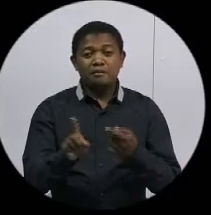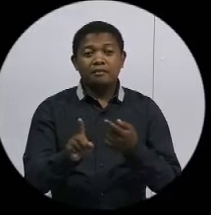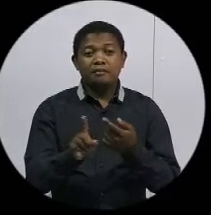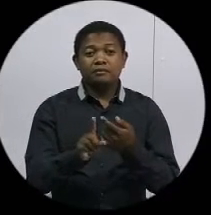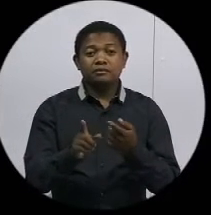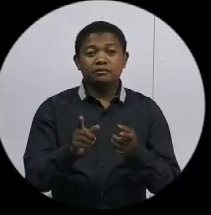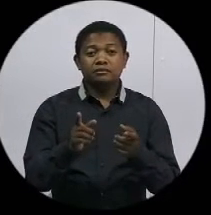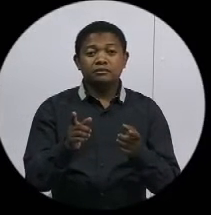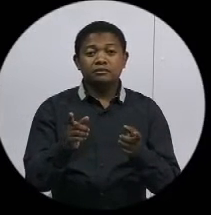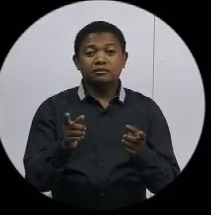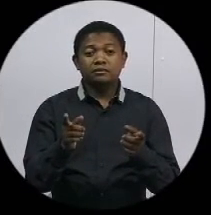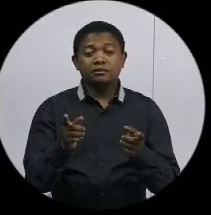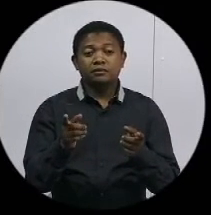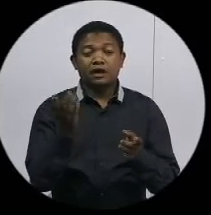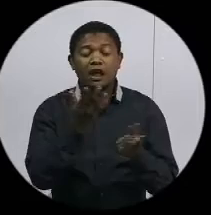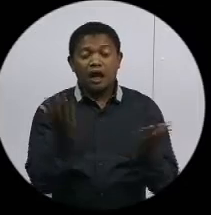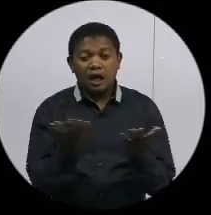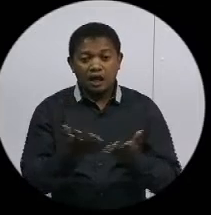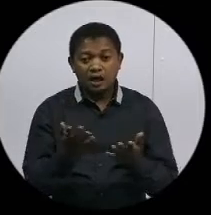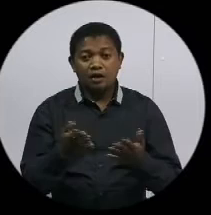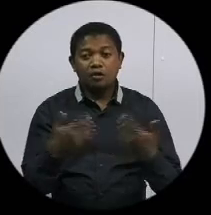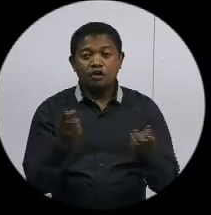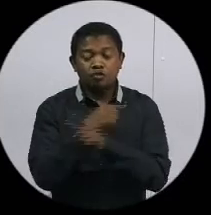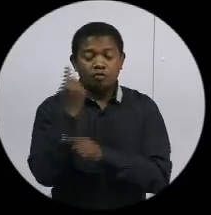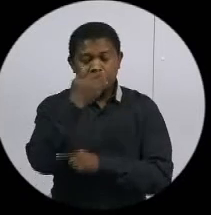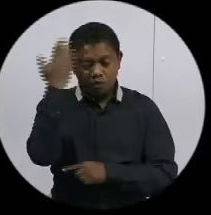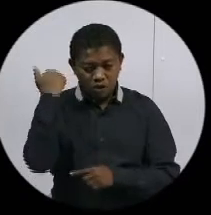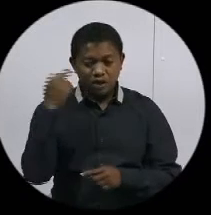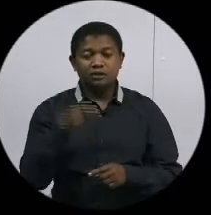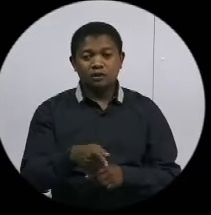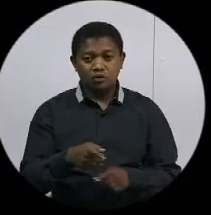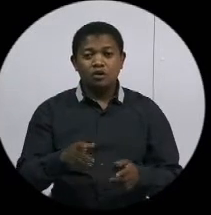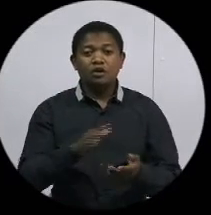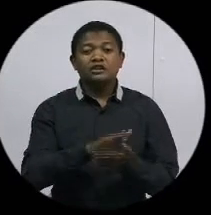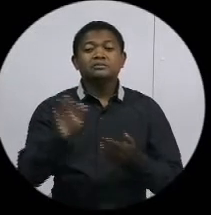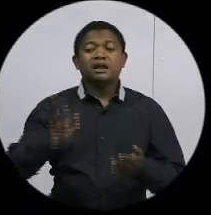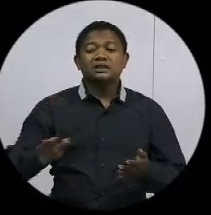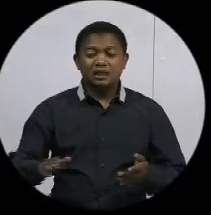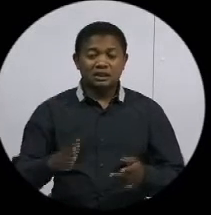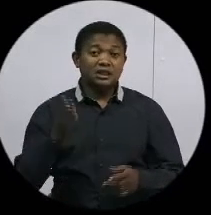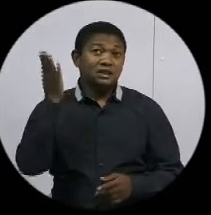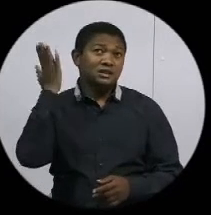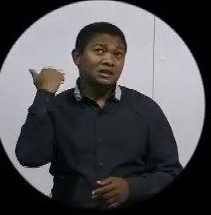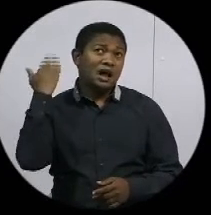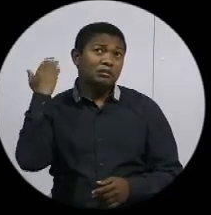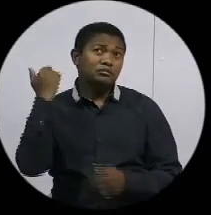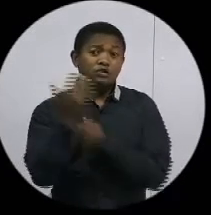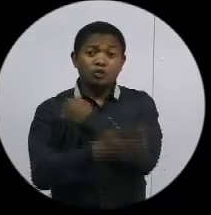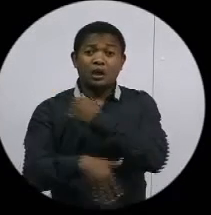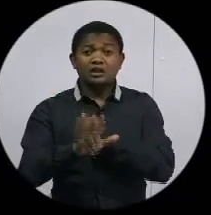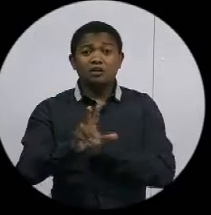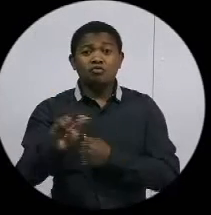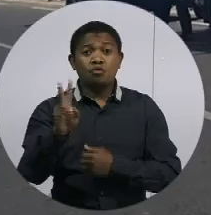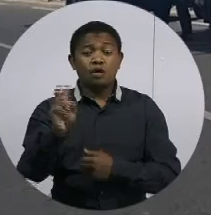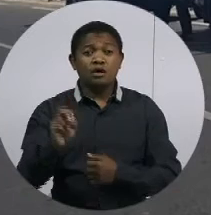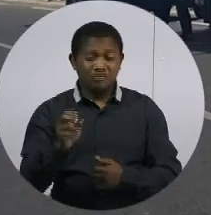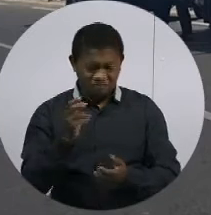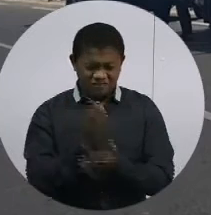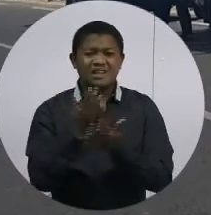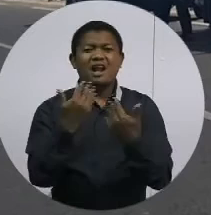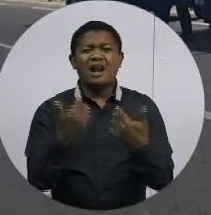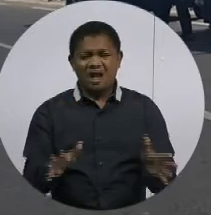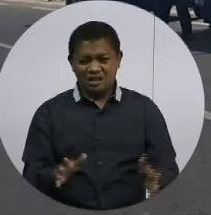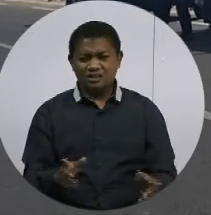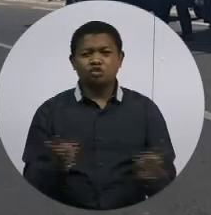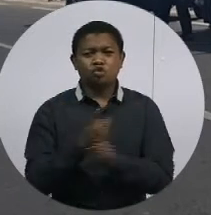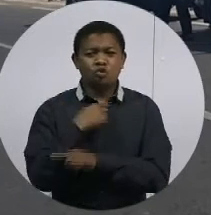ny mandany voalohany tao Tsimbazaza lany tamin'ny lisitry ny mapara ihany koa izy ny taona 2022 tamin'izany fotoana izany